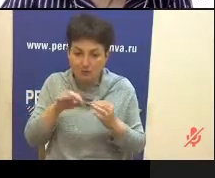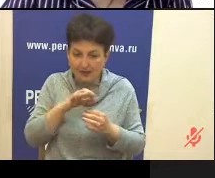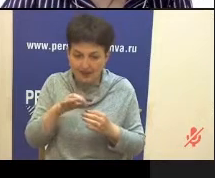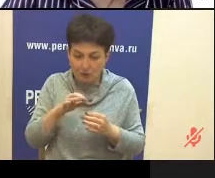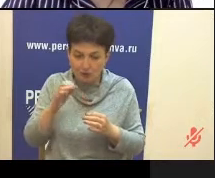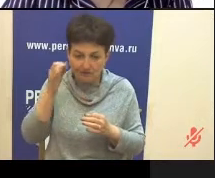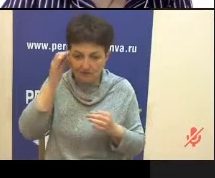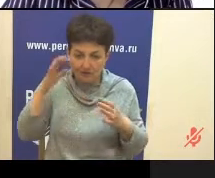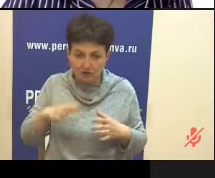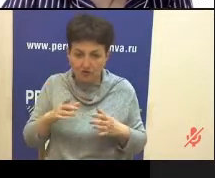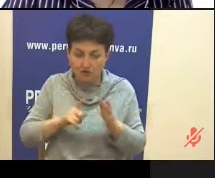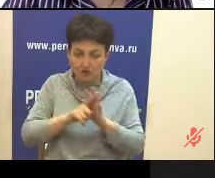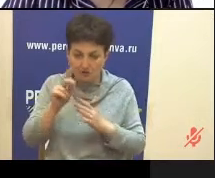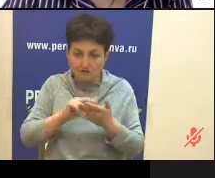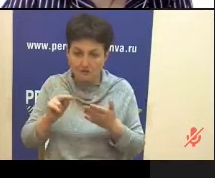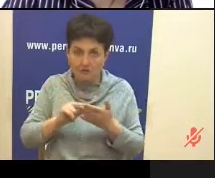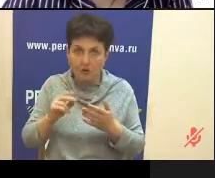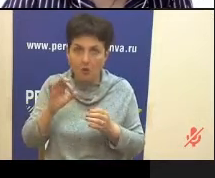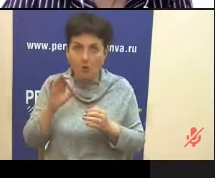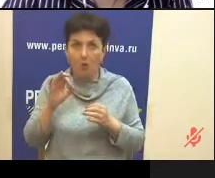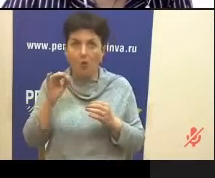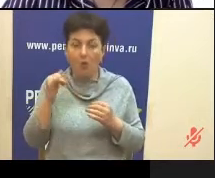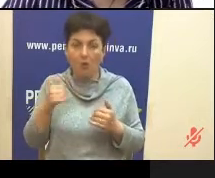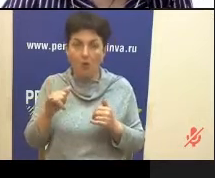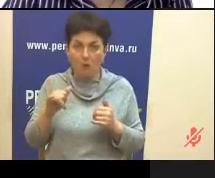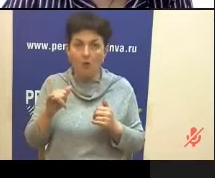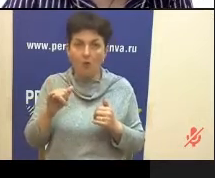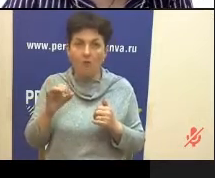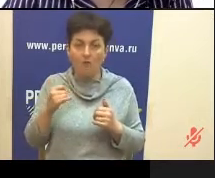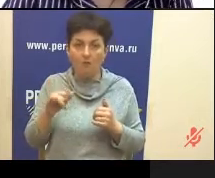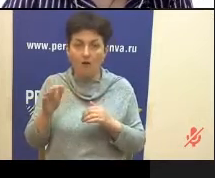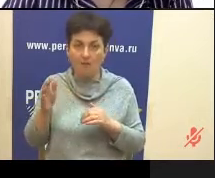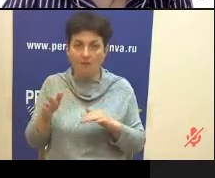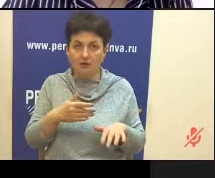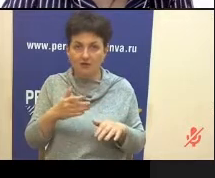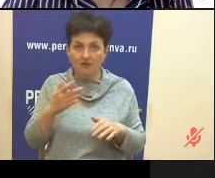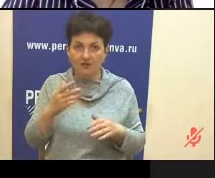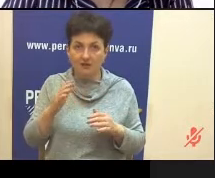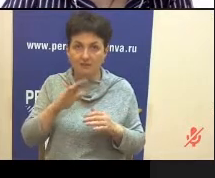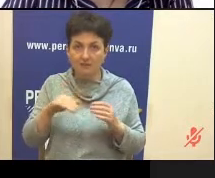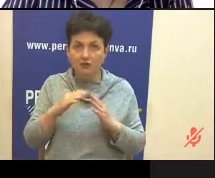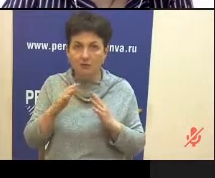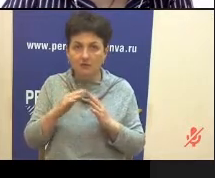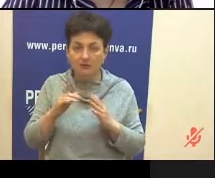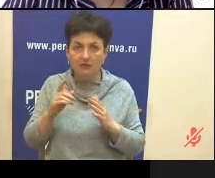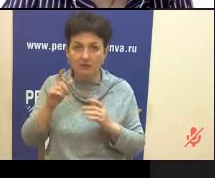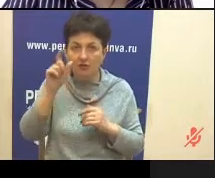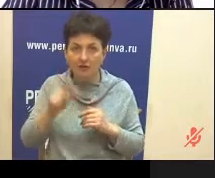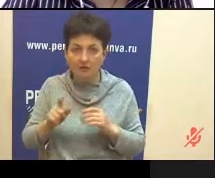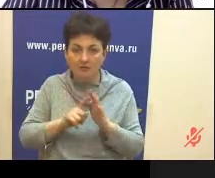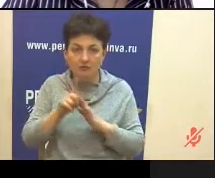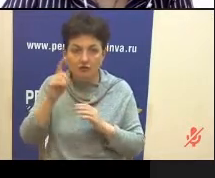напрямую отсылаясь к нашему проекту, внезапно начинают писать много позже, собственно, уже прошедшего дня